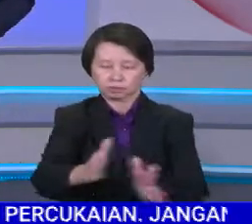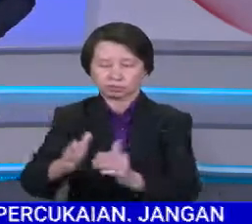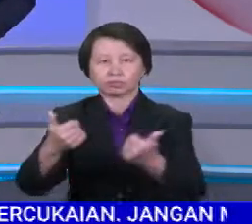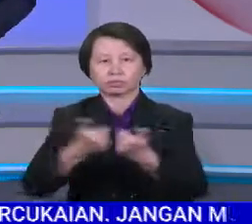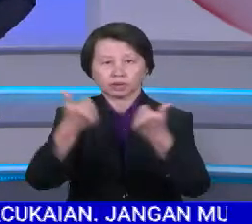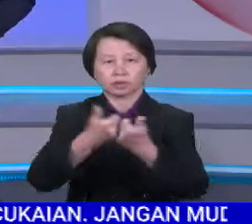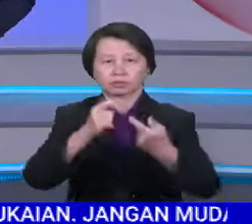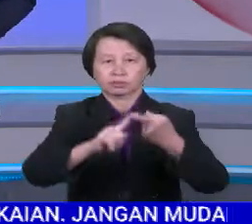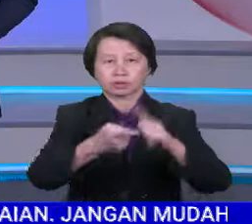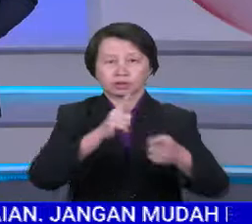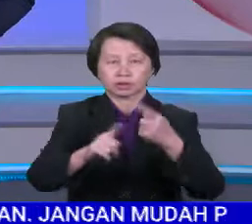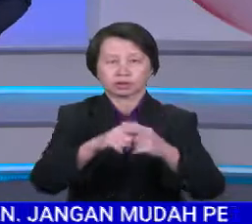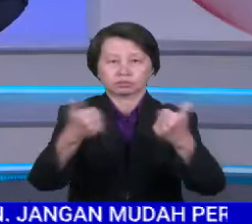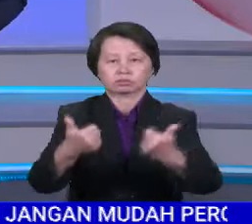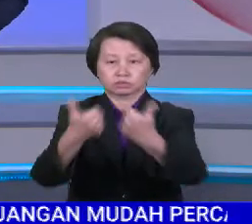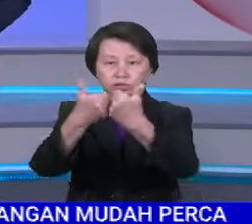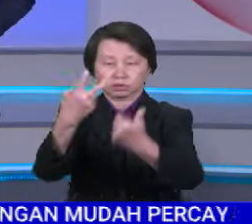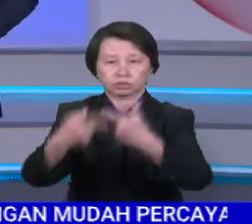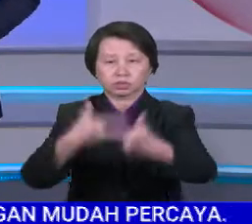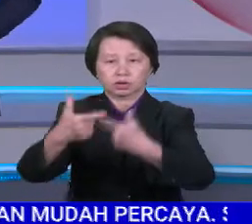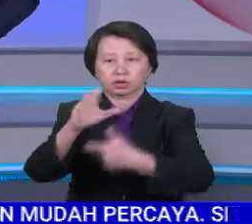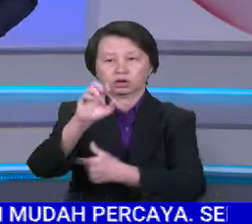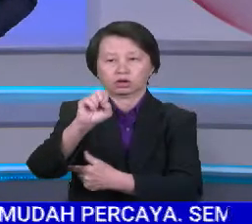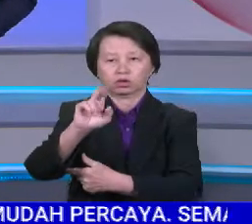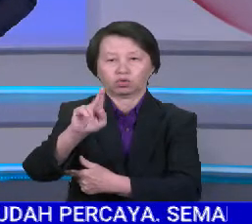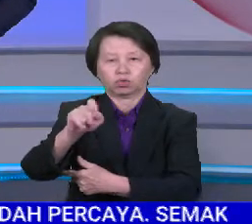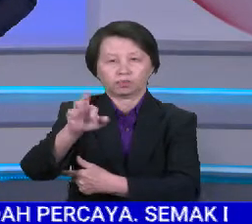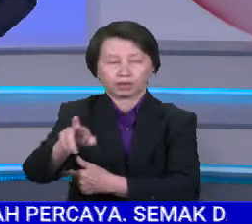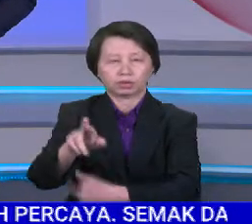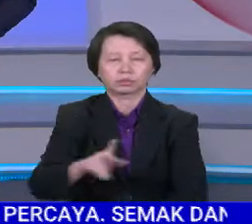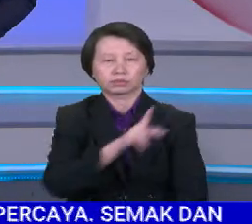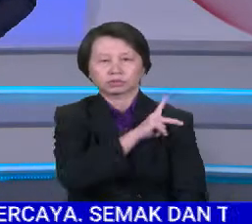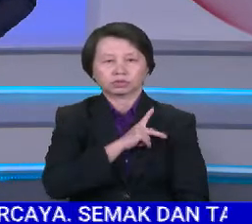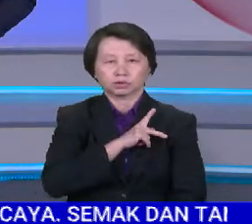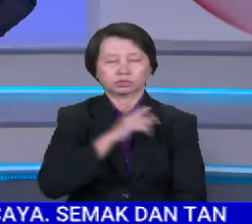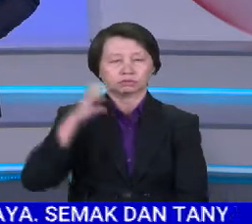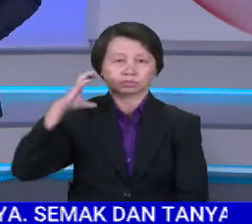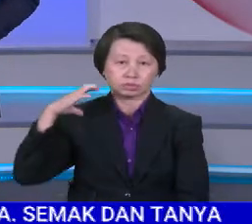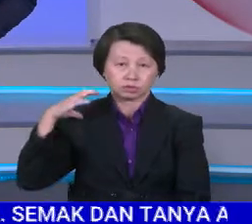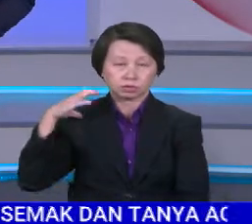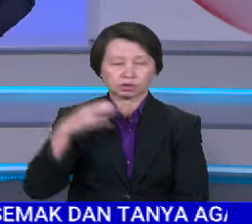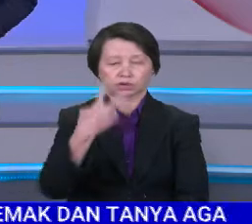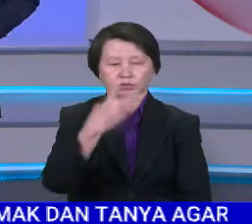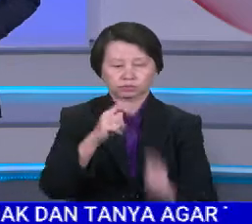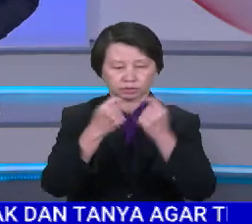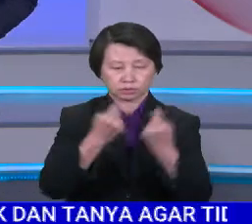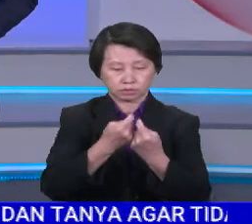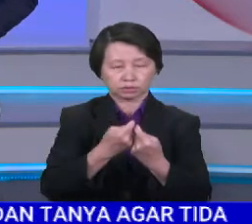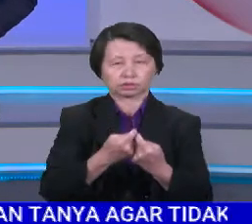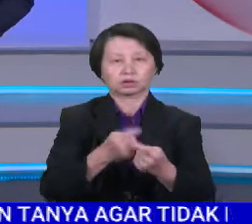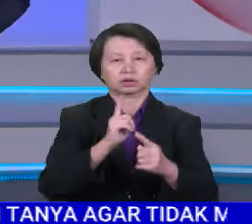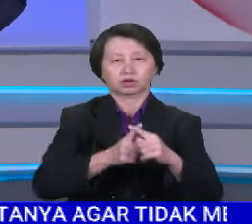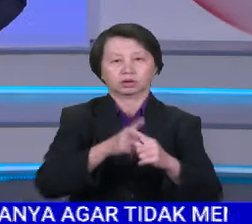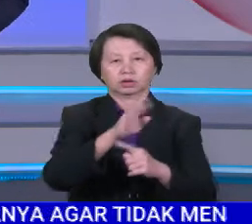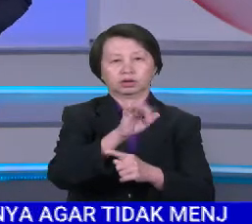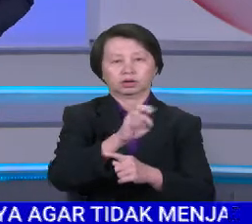perlawanan persahabatan menentang dua pasukan Liga Super. Menurut Ketua Jurulatihnya Syamsul Saad, dua pasukan berkenaan adalah Seri